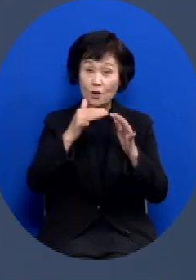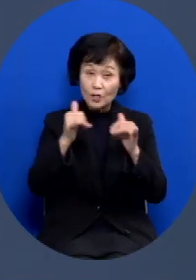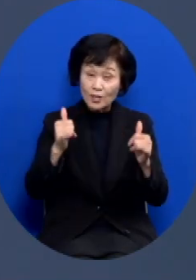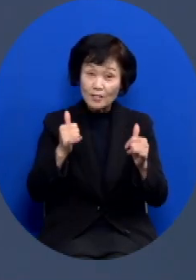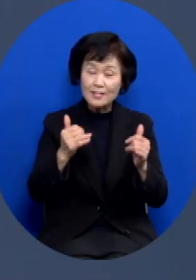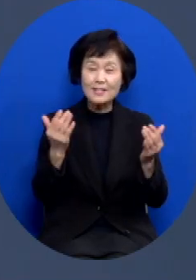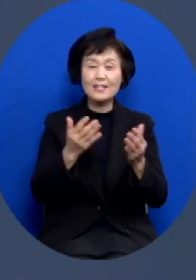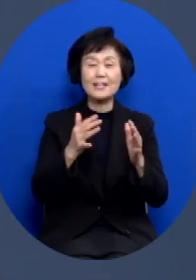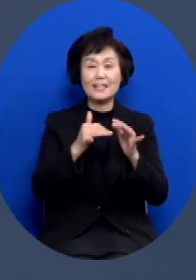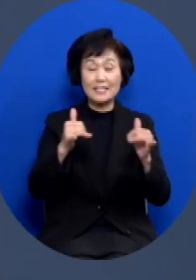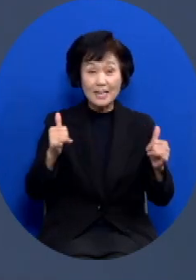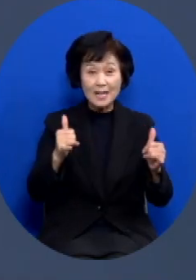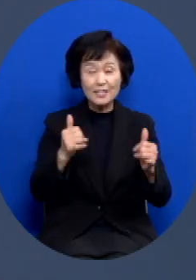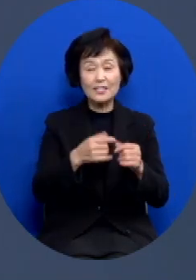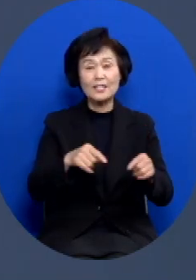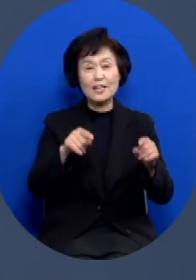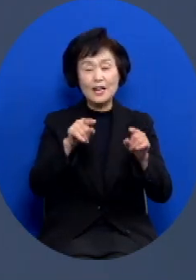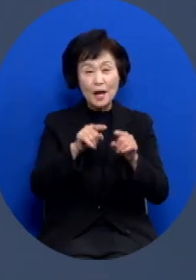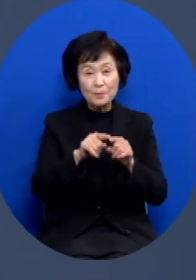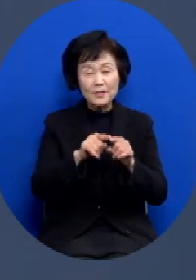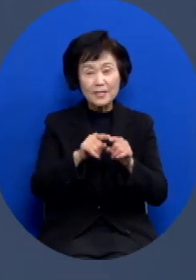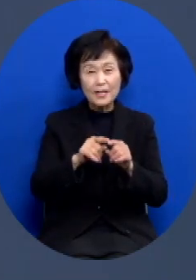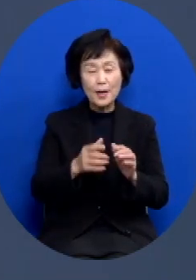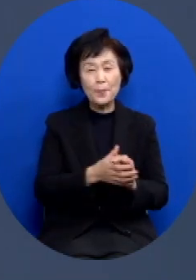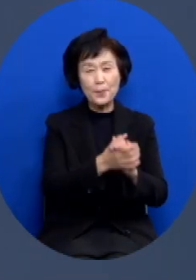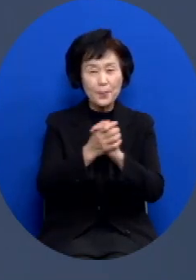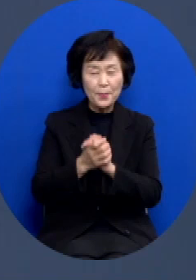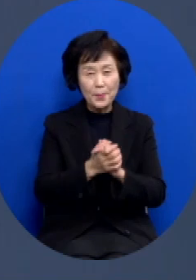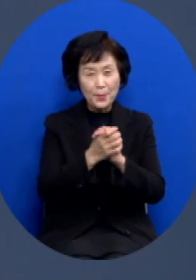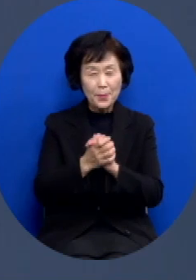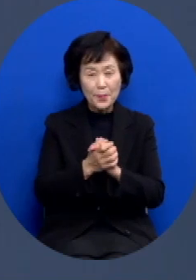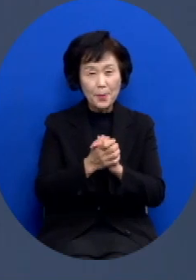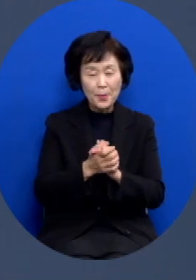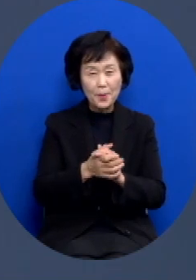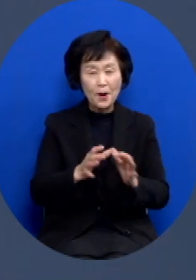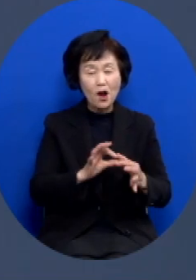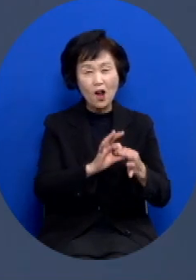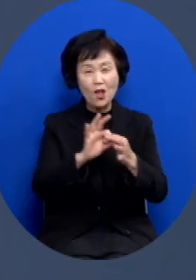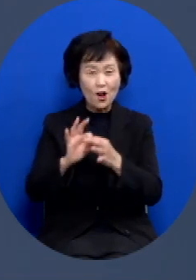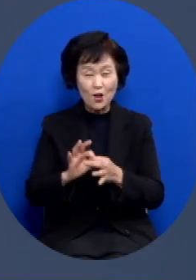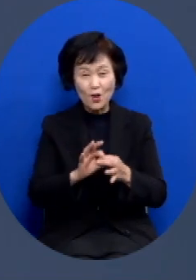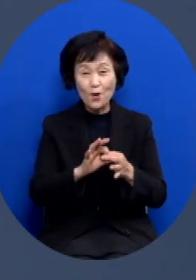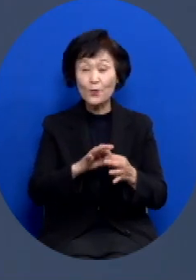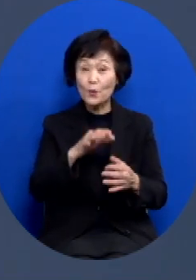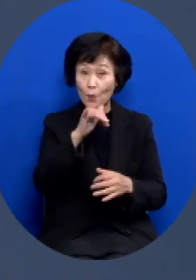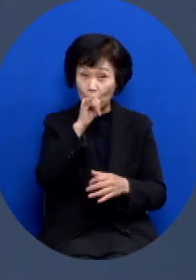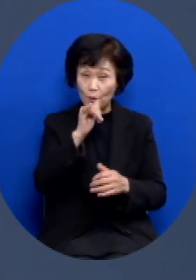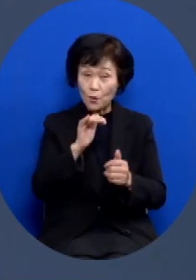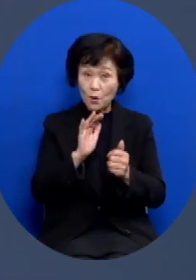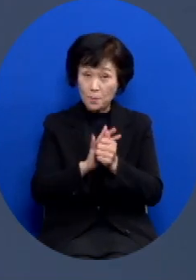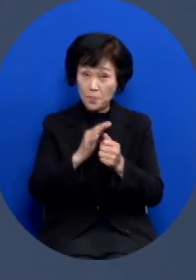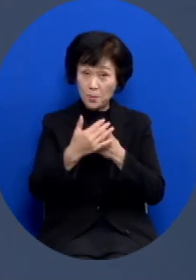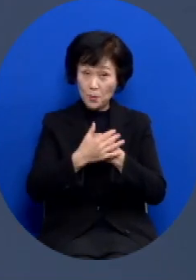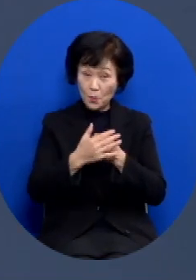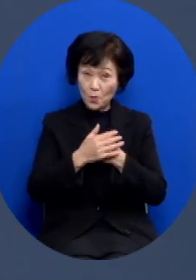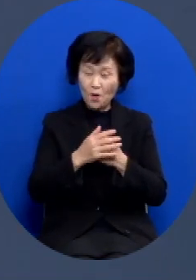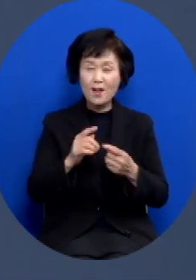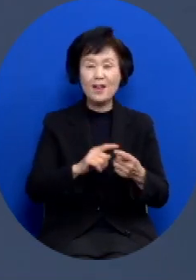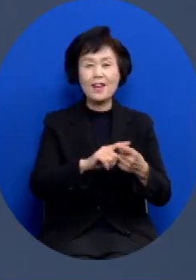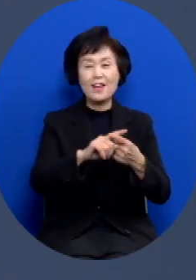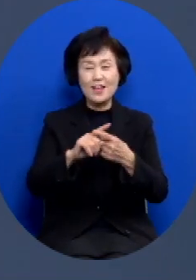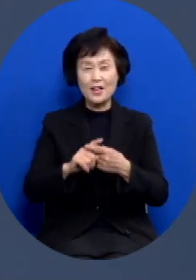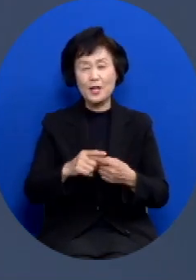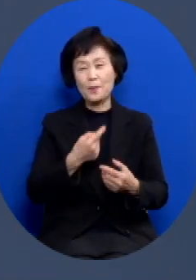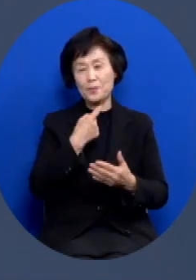사역자들끼리 끈끈한 영적인 동지 영적인 연결이 또 일어나게 되어서 연합은 아주 쉽게